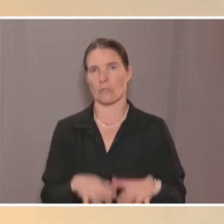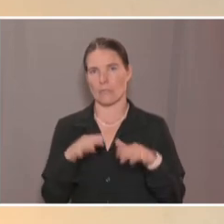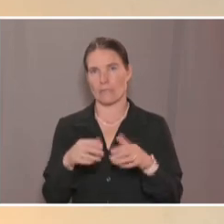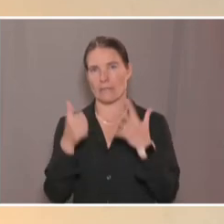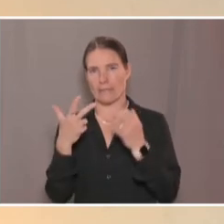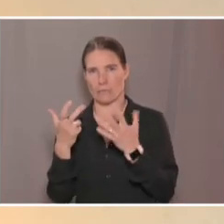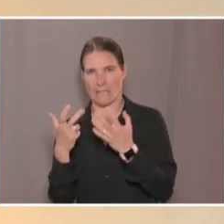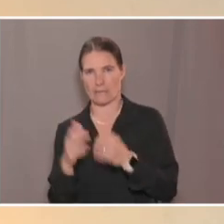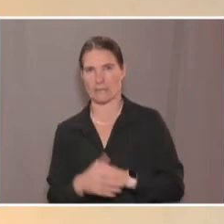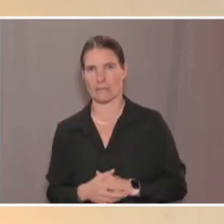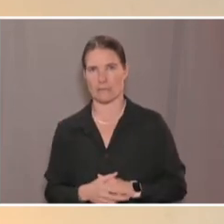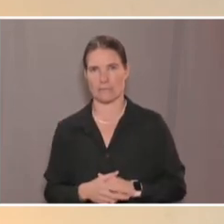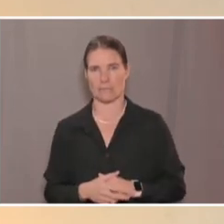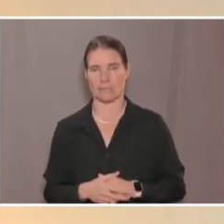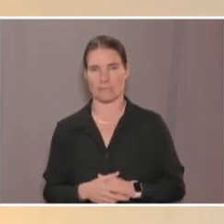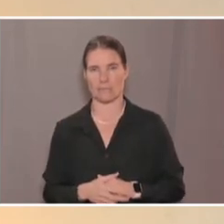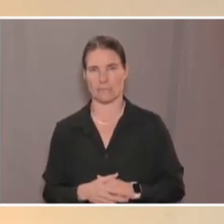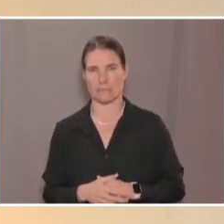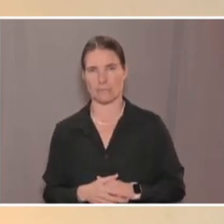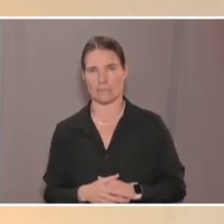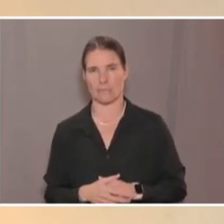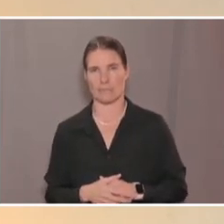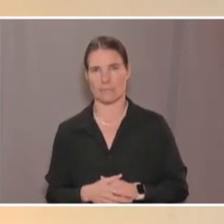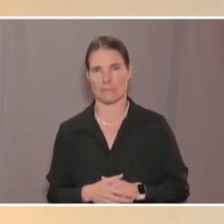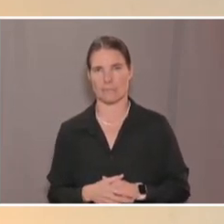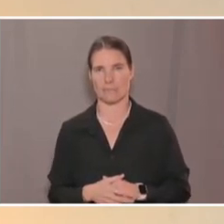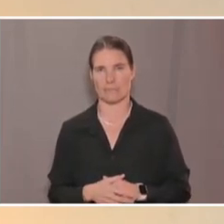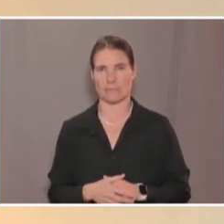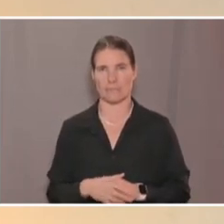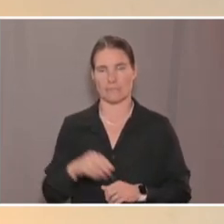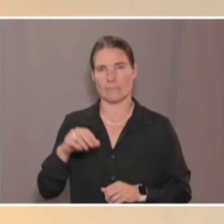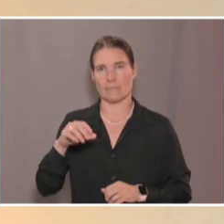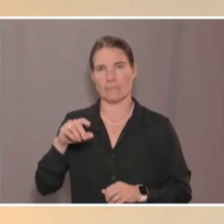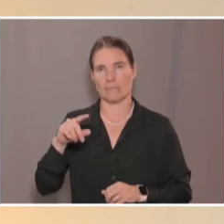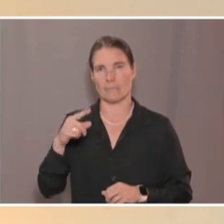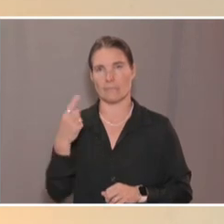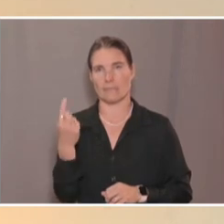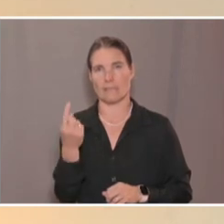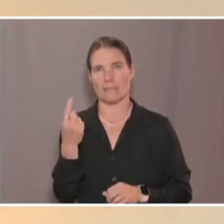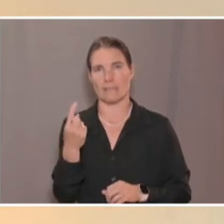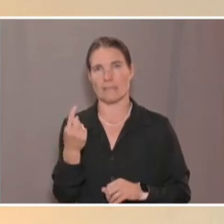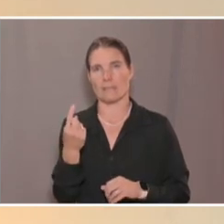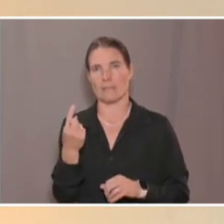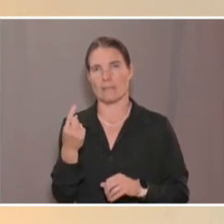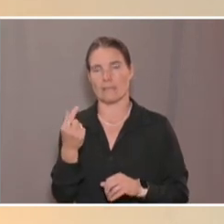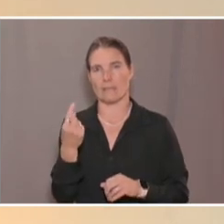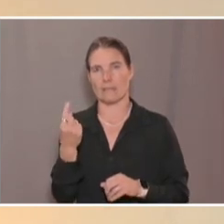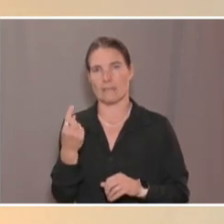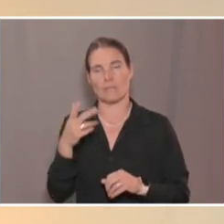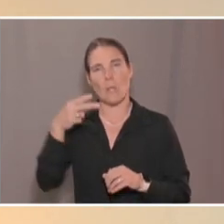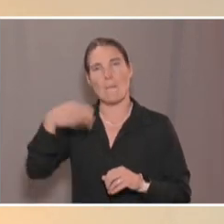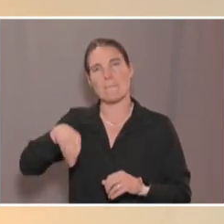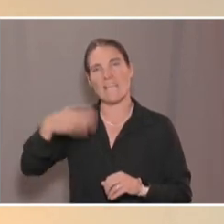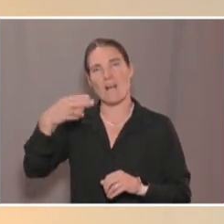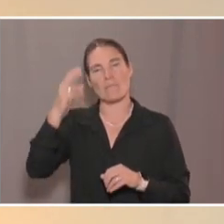1986, lange nach Beginn des Ruhestandes, verlieh man ihm die erste Ehrendoktorwürde der PH Flensburg überhaupt.